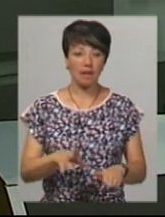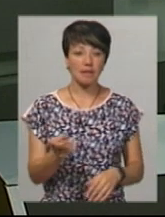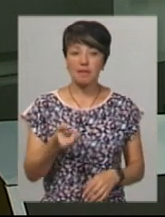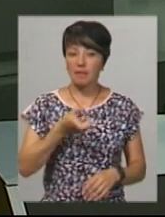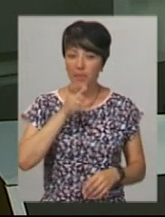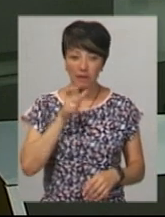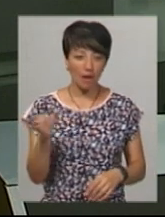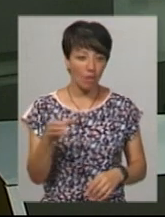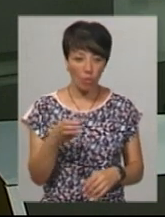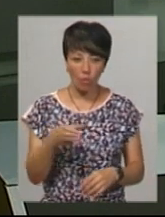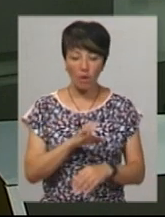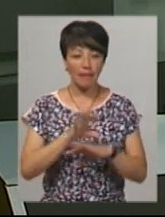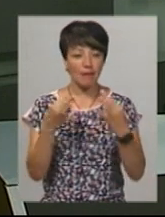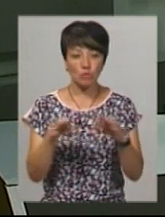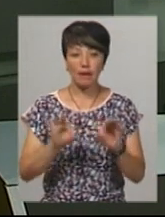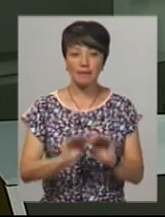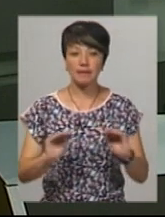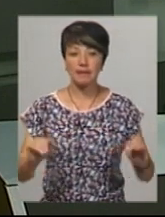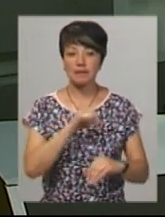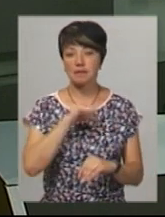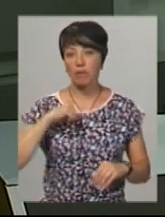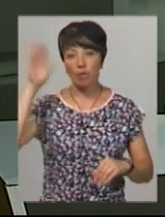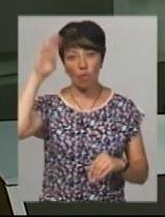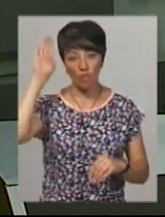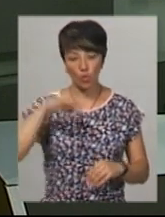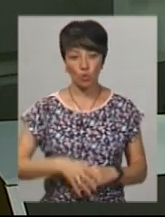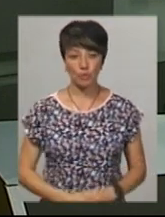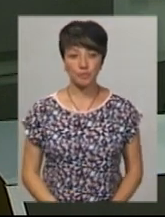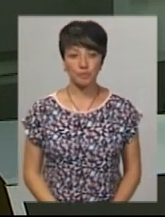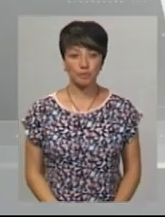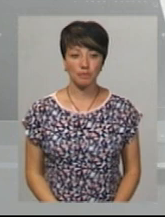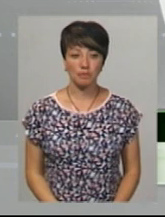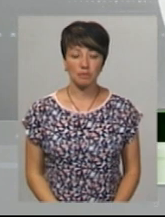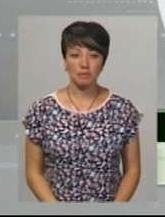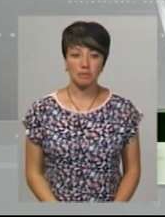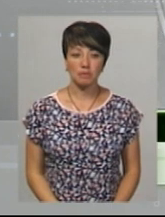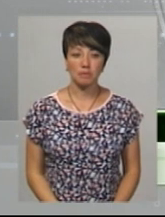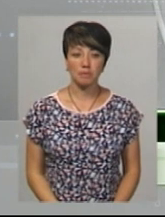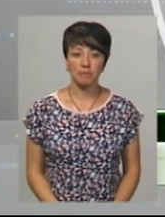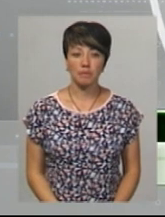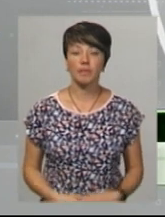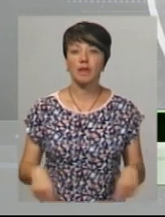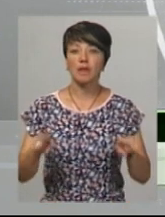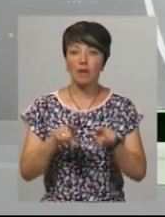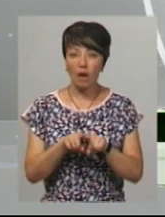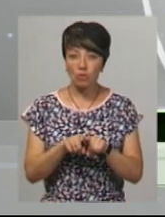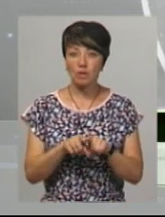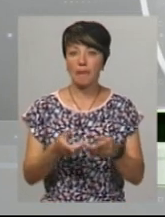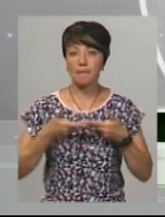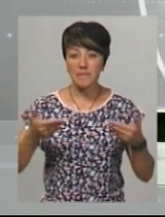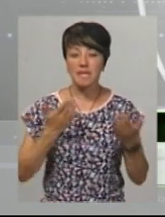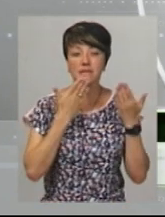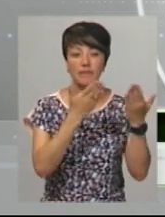вживати алкоголь та не відпускати дітей самих у воду, каже Віталій Гриченюк. Також рятувальники області звертаються до